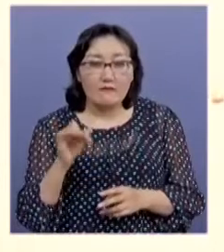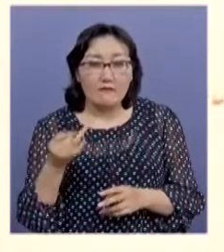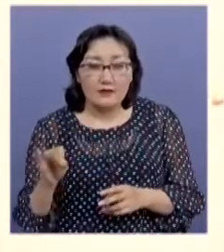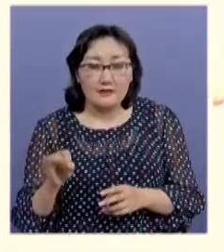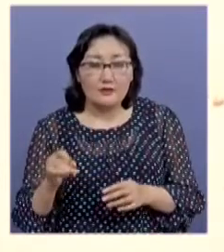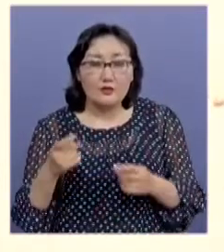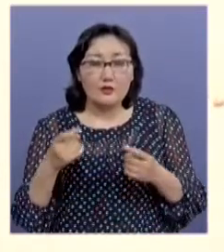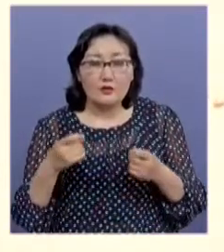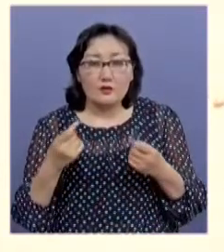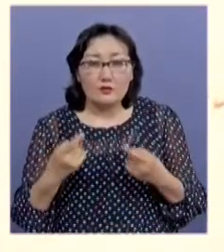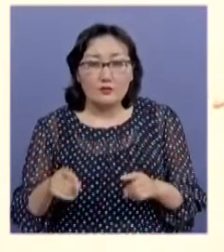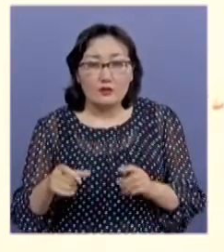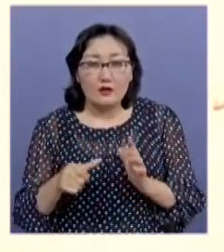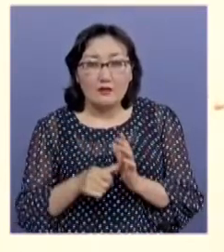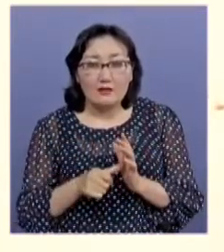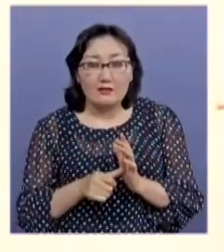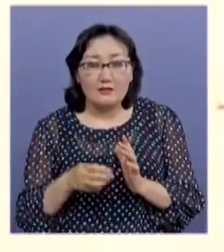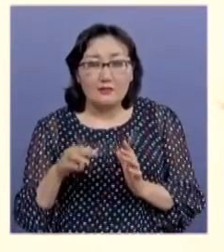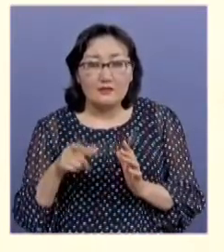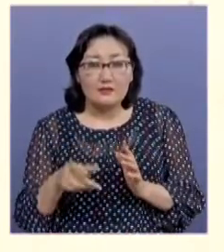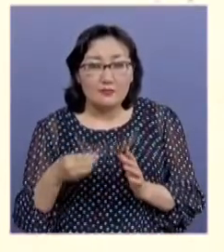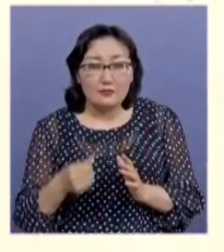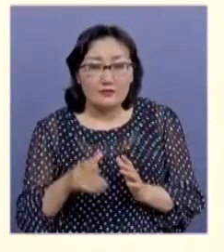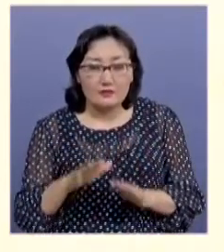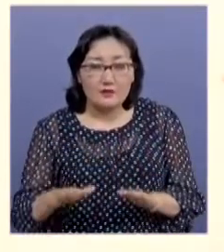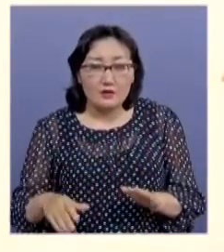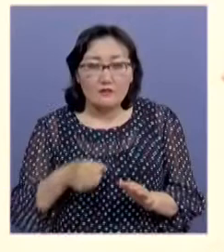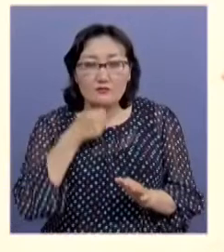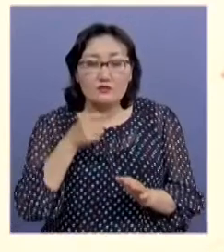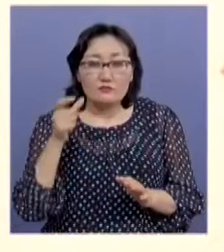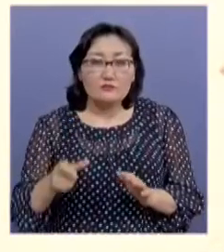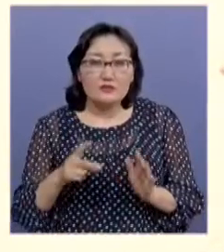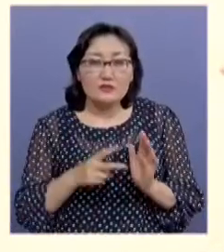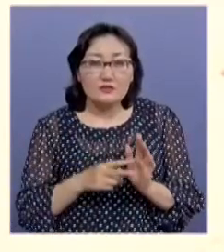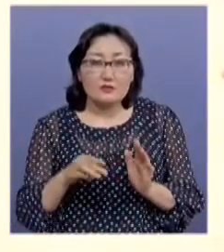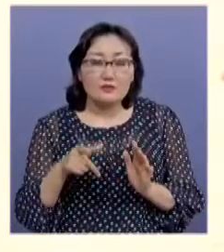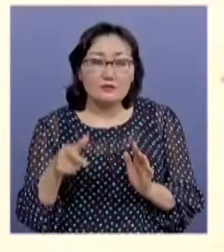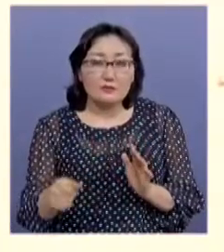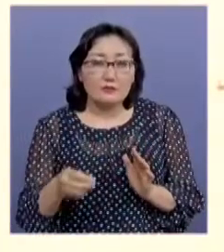үшін балаға 6 мыңнан деді, иә? Үлкендерге 7 мыңдан. Сондықтан бара